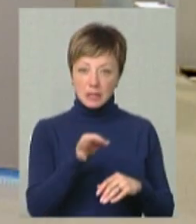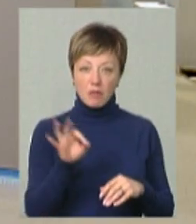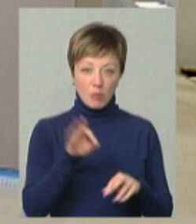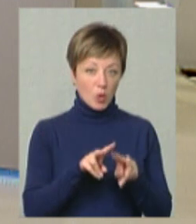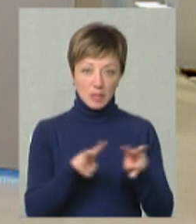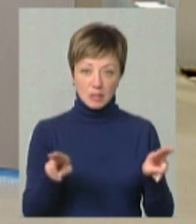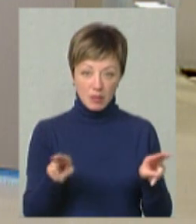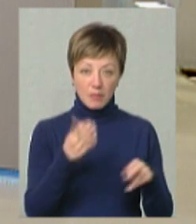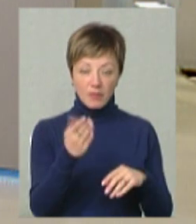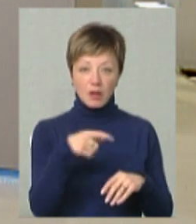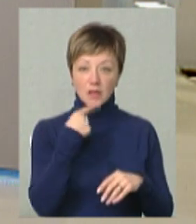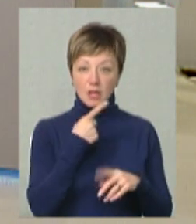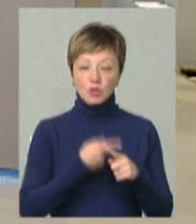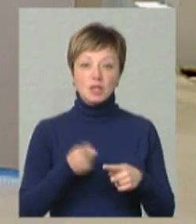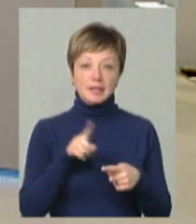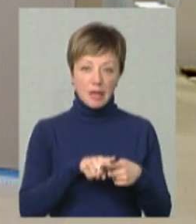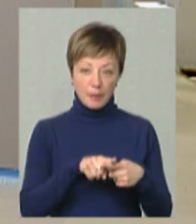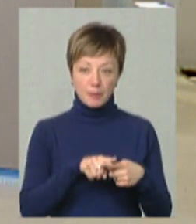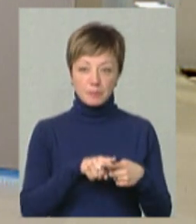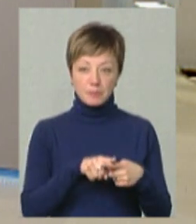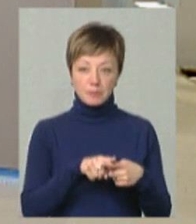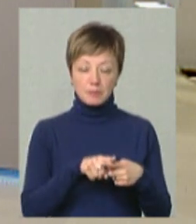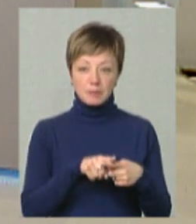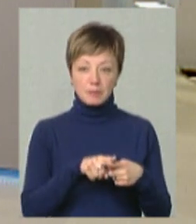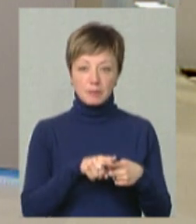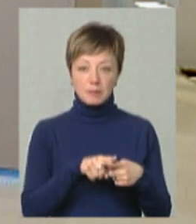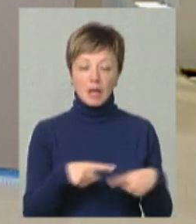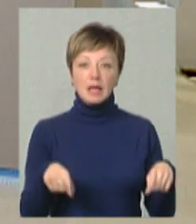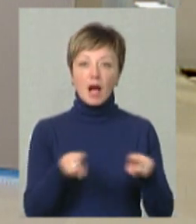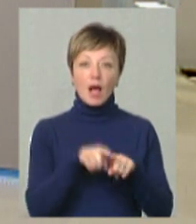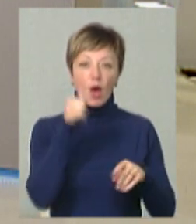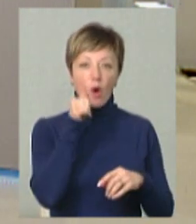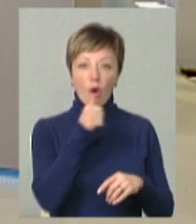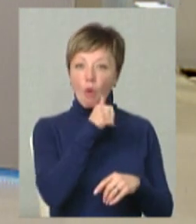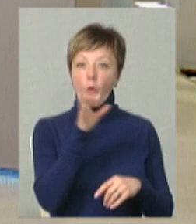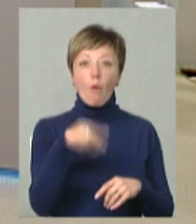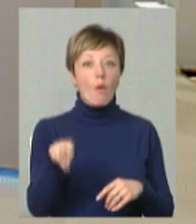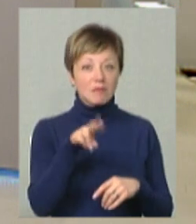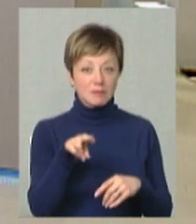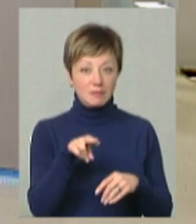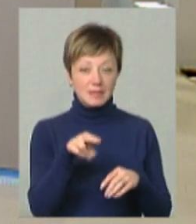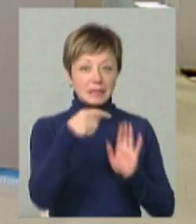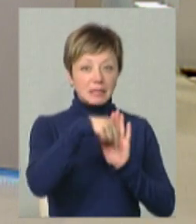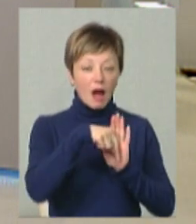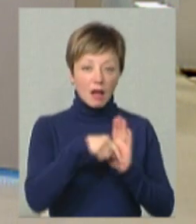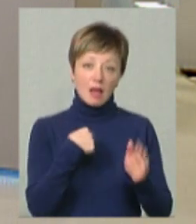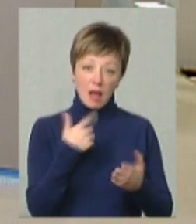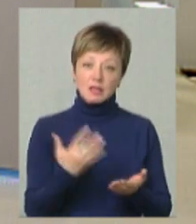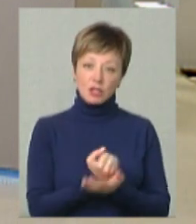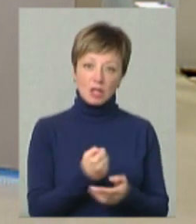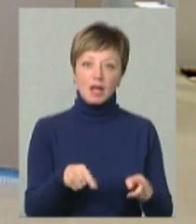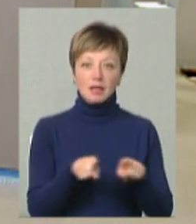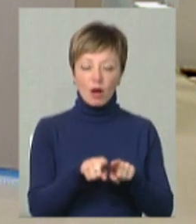те саме, що говорили ви, що це такий код, знак. Я знайшла